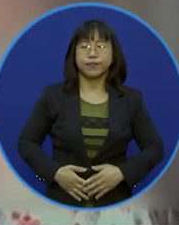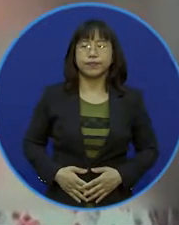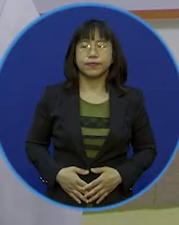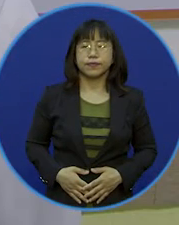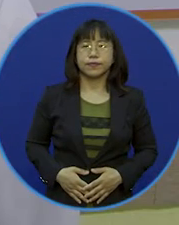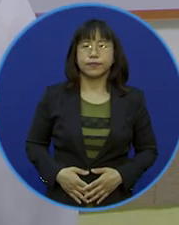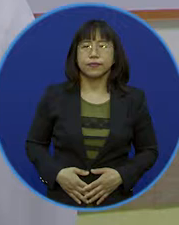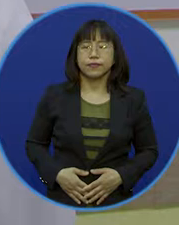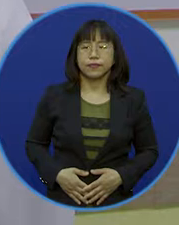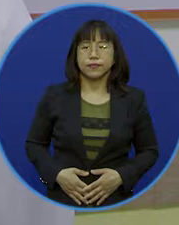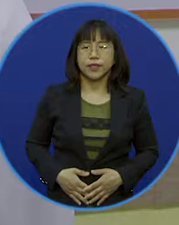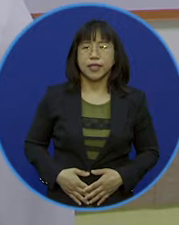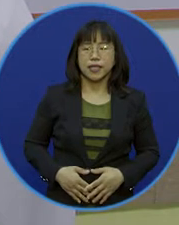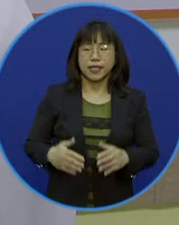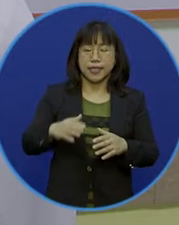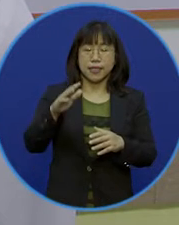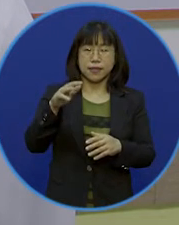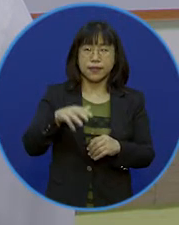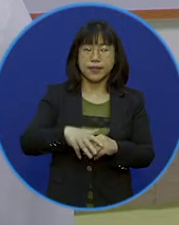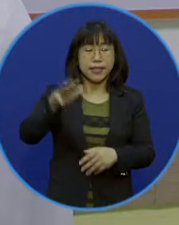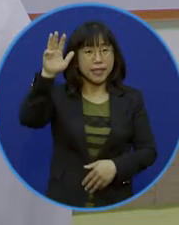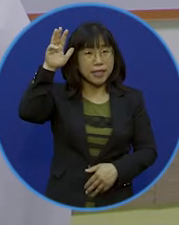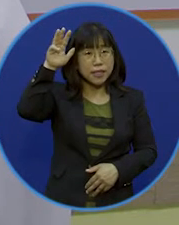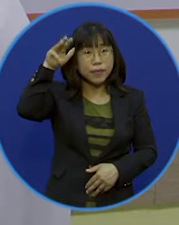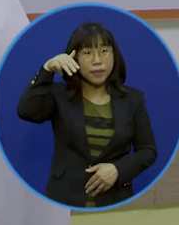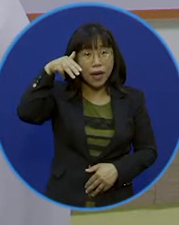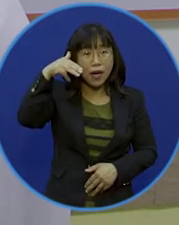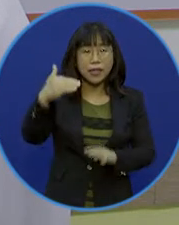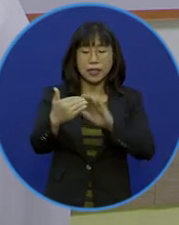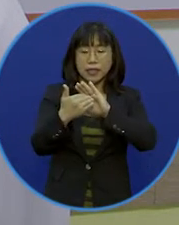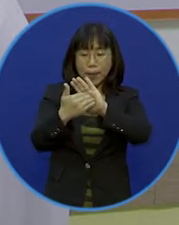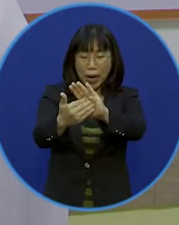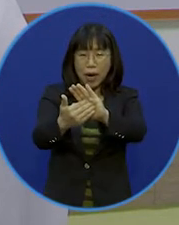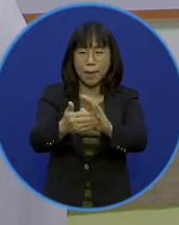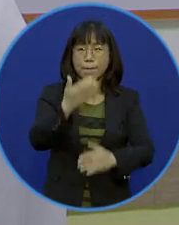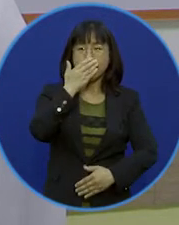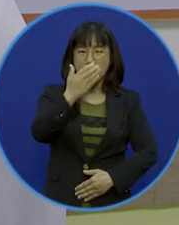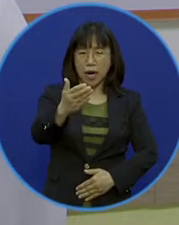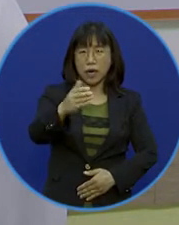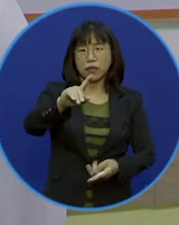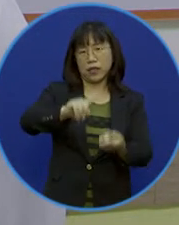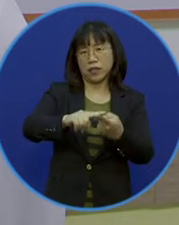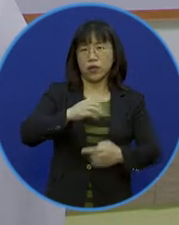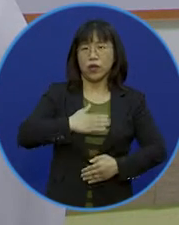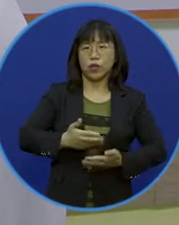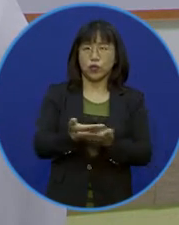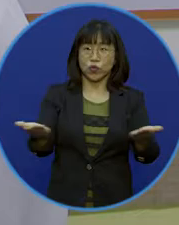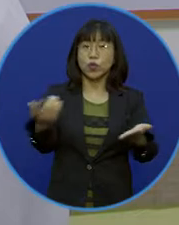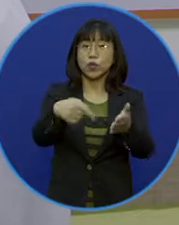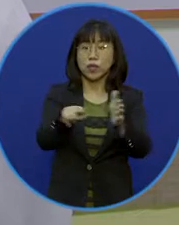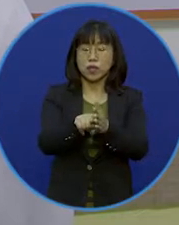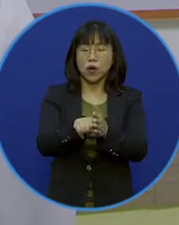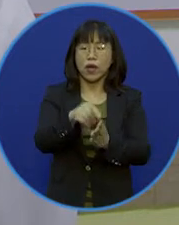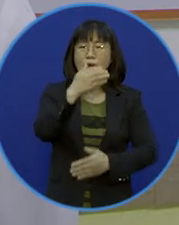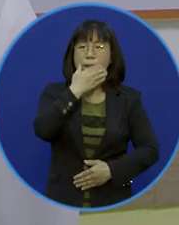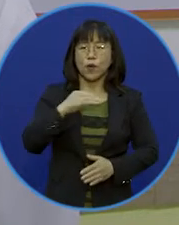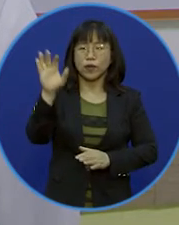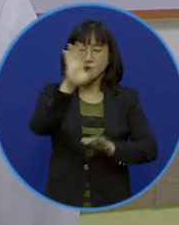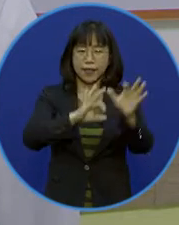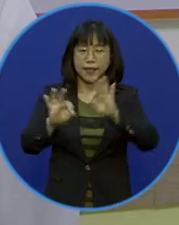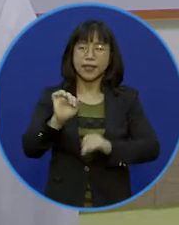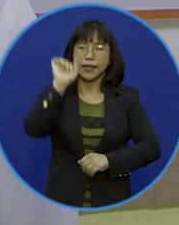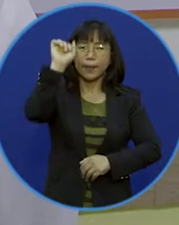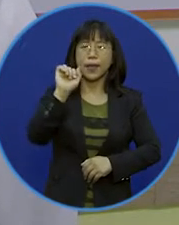치매에 대한 부정적인 인식을 개선하고 치매도 예방이 가능하다는 점을 알려드리기 위해 권역별 행복한 기업 찾기